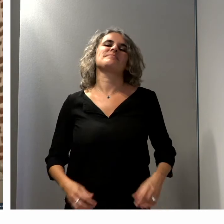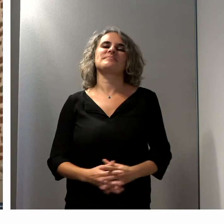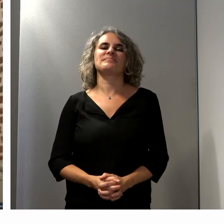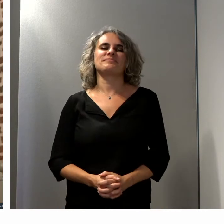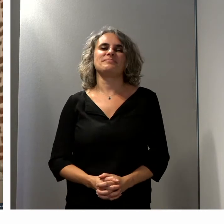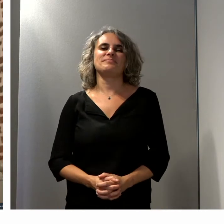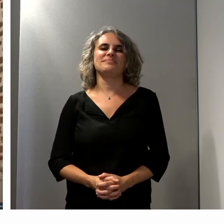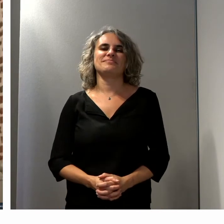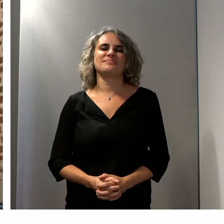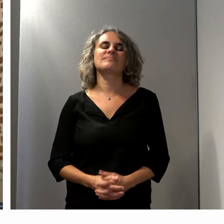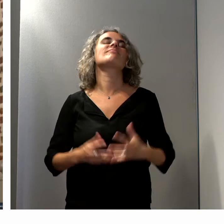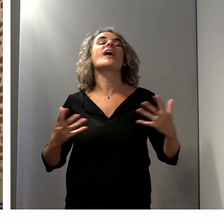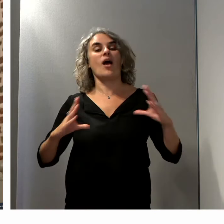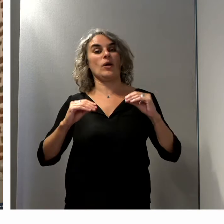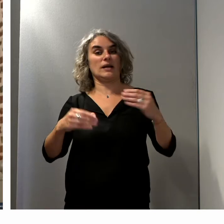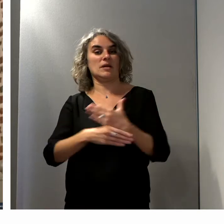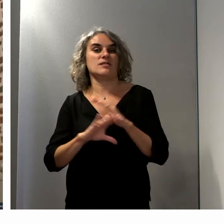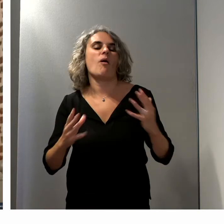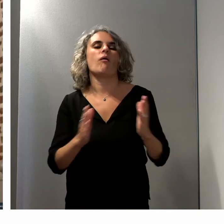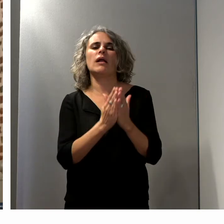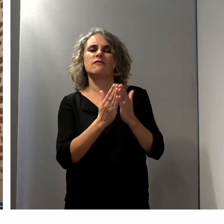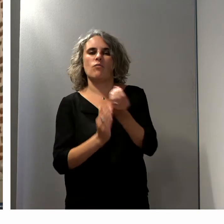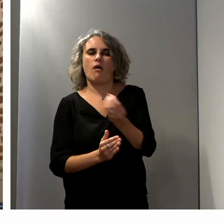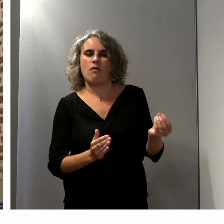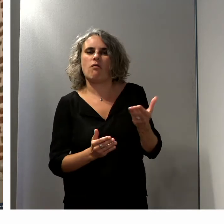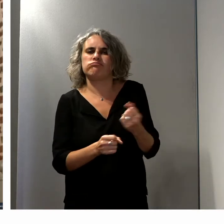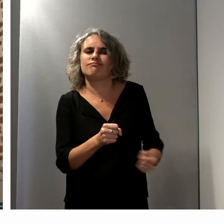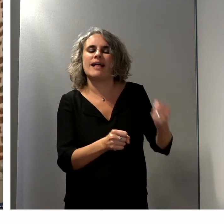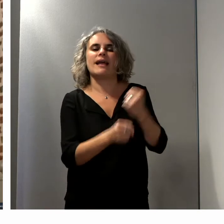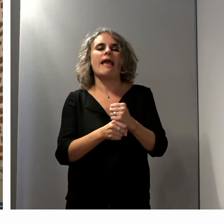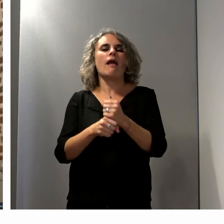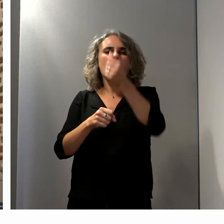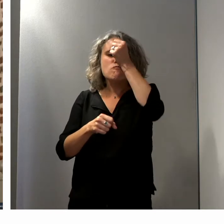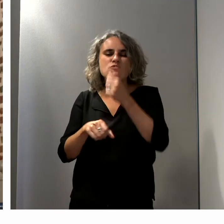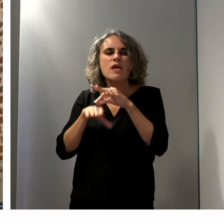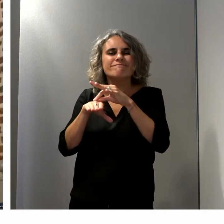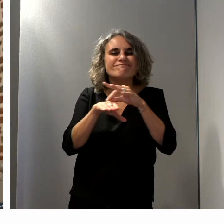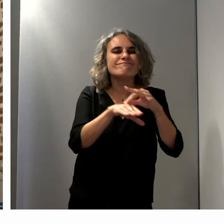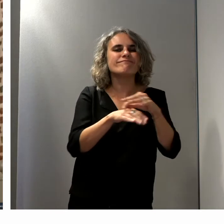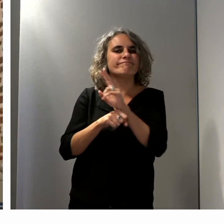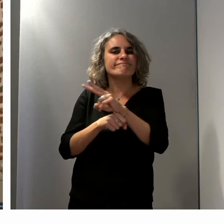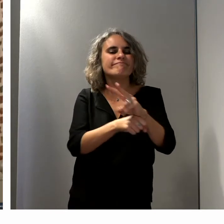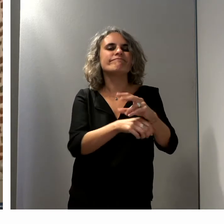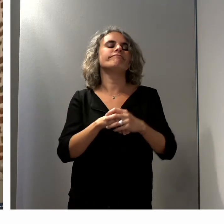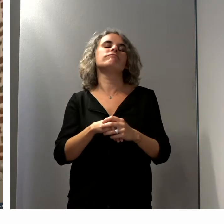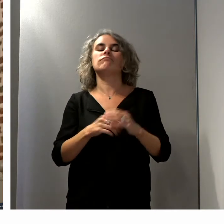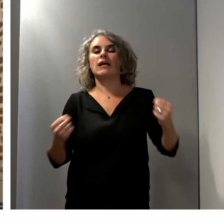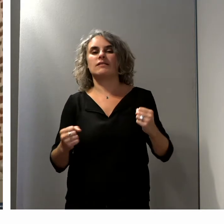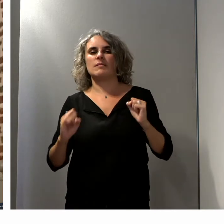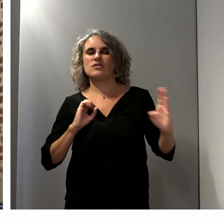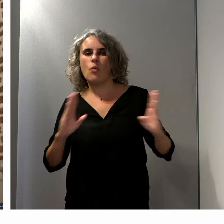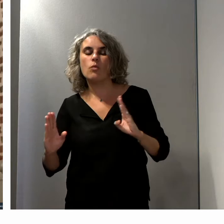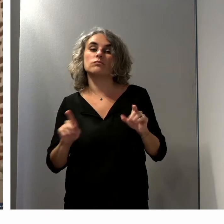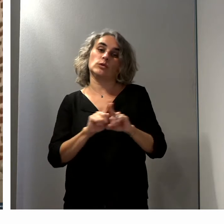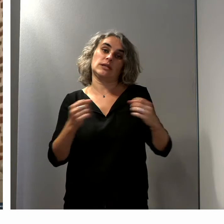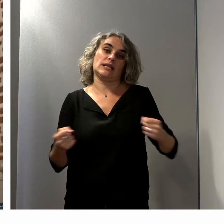des outils qui sont, on a fait des livres pour enfants, on fait des visites guidées dans les musées, on fait des activités de médiation. Voilà, il y a beaucoup d'activités, dont des activités